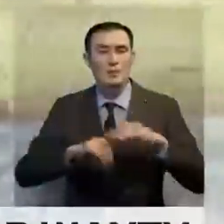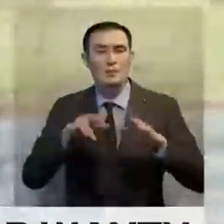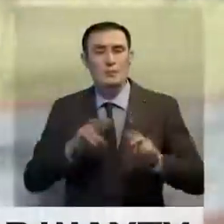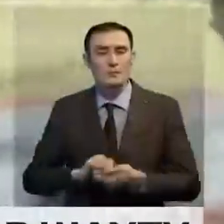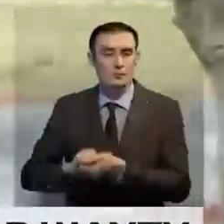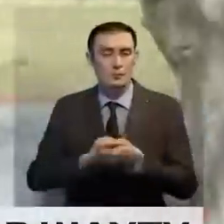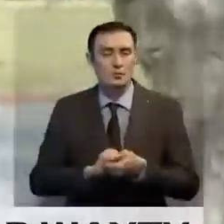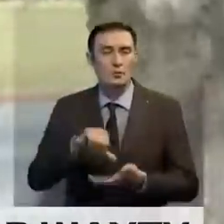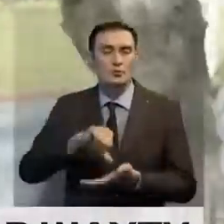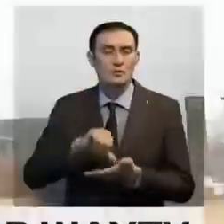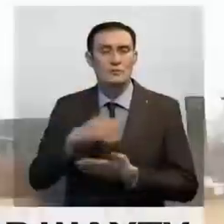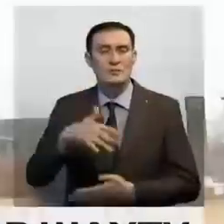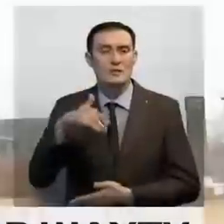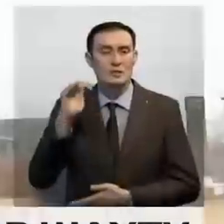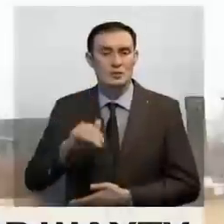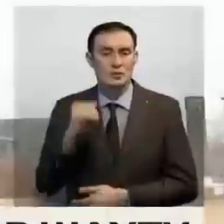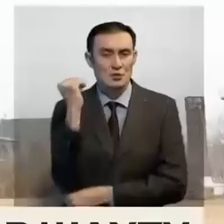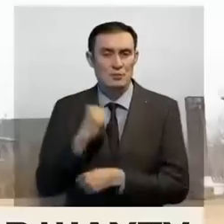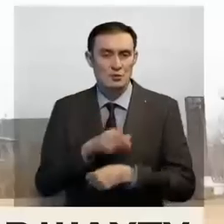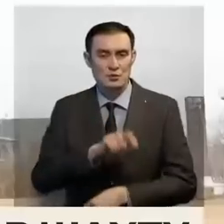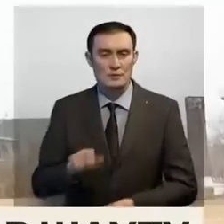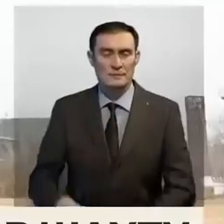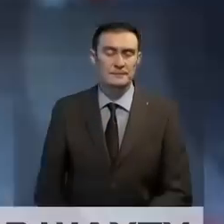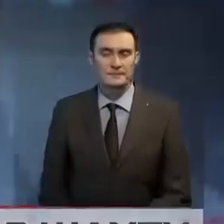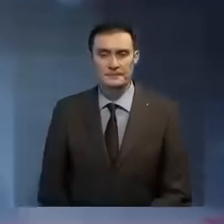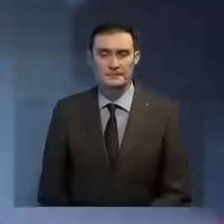больше 50 тысяч человек.